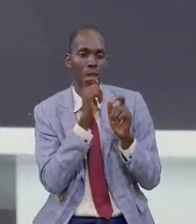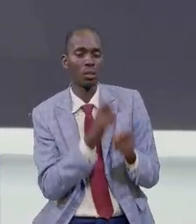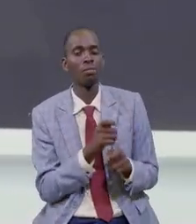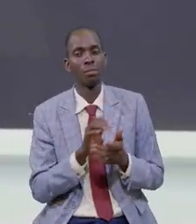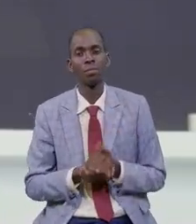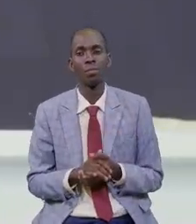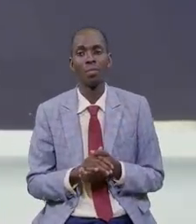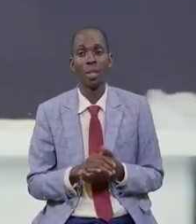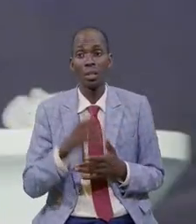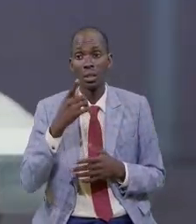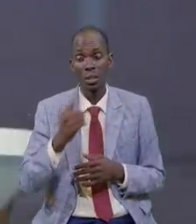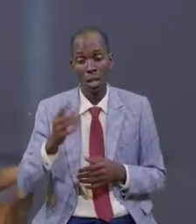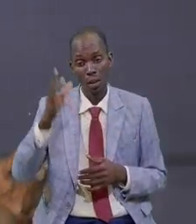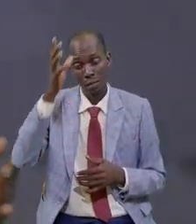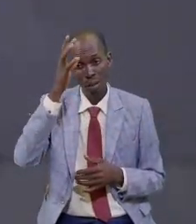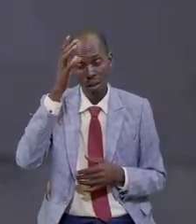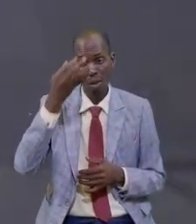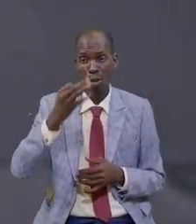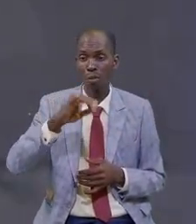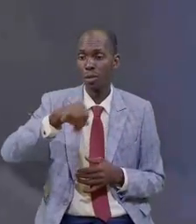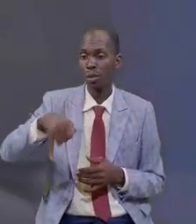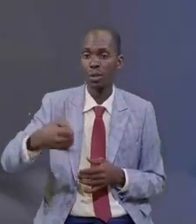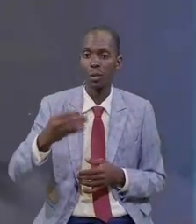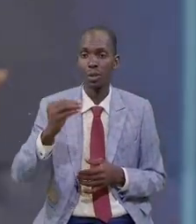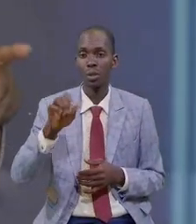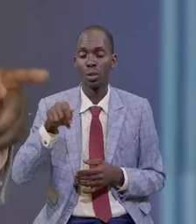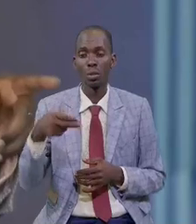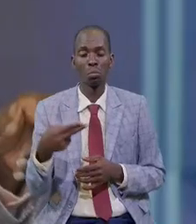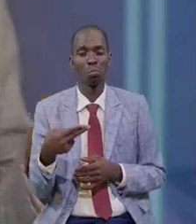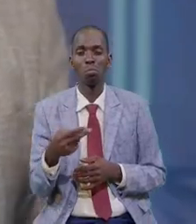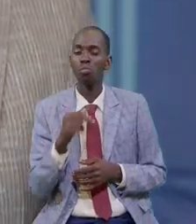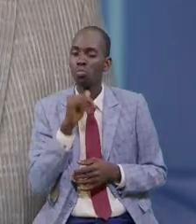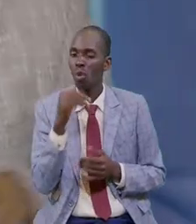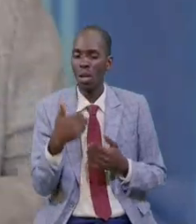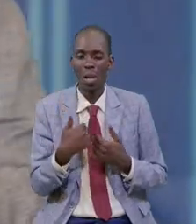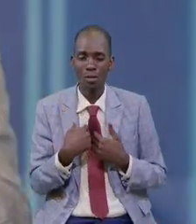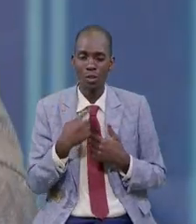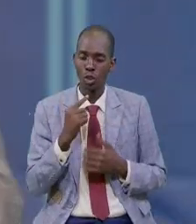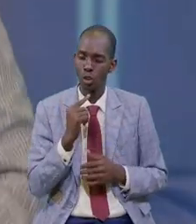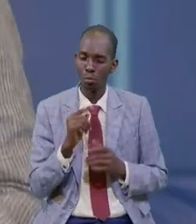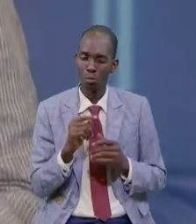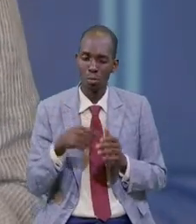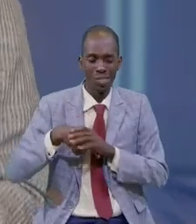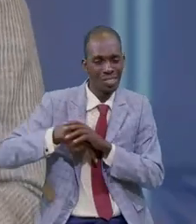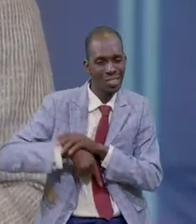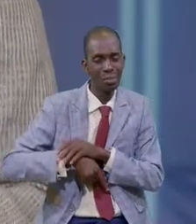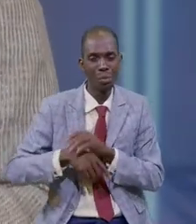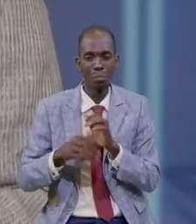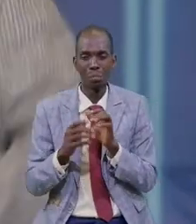père n'avait réellement pas don profond comme